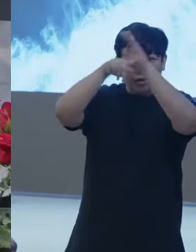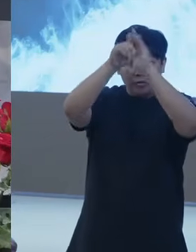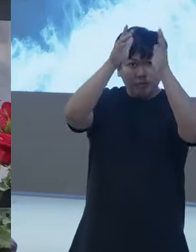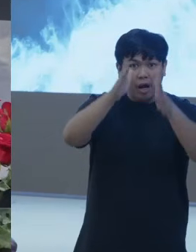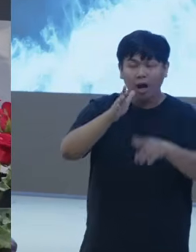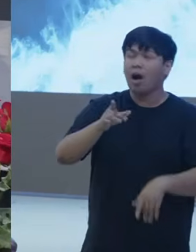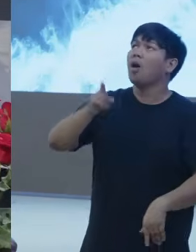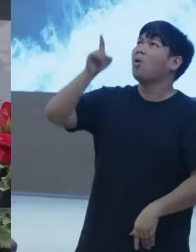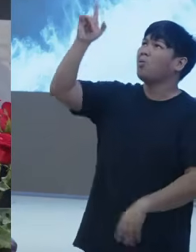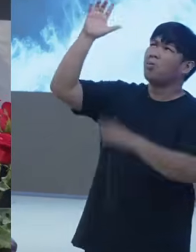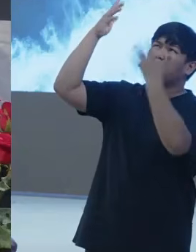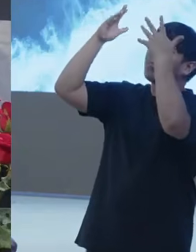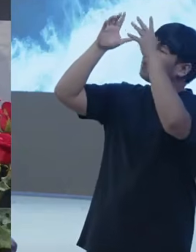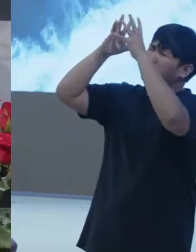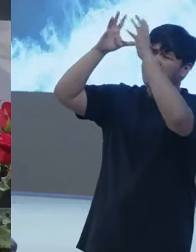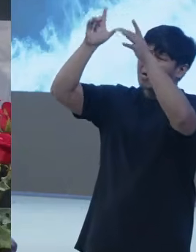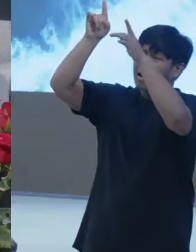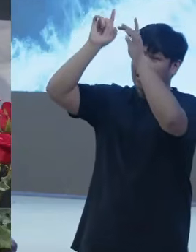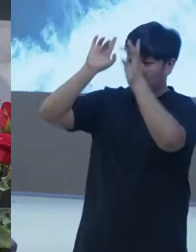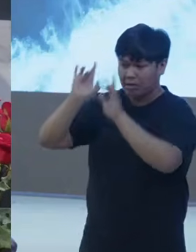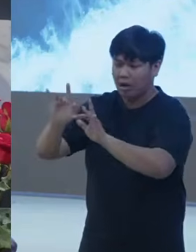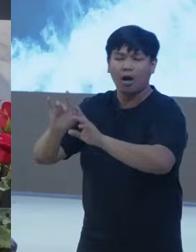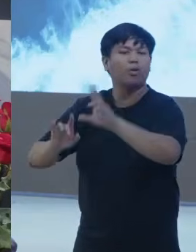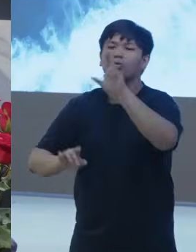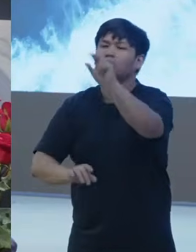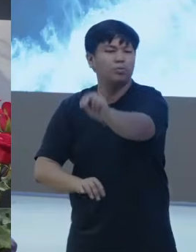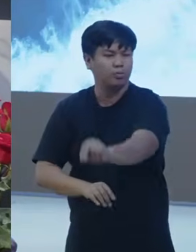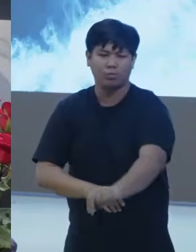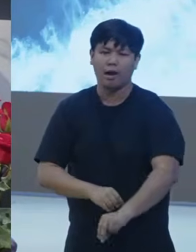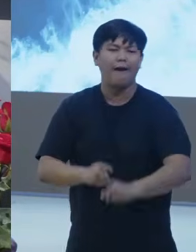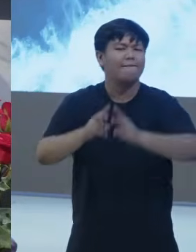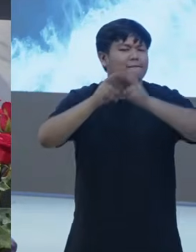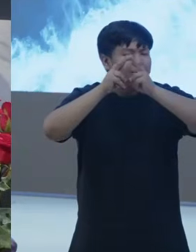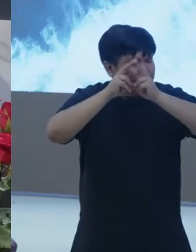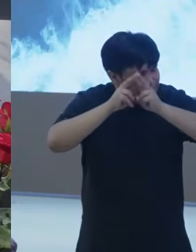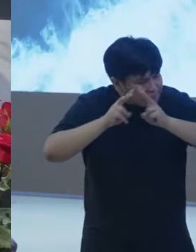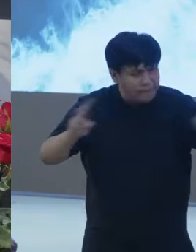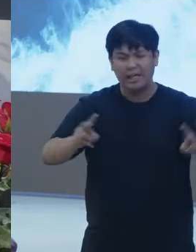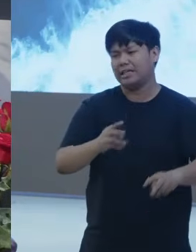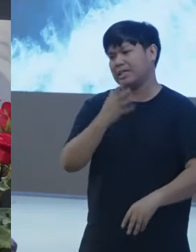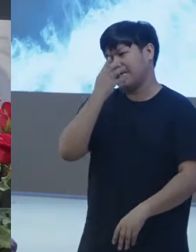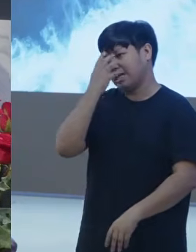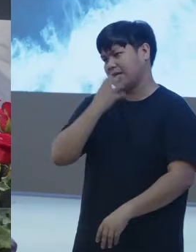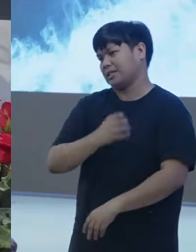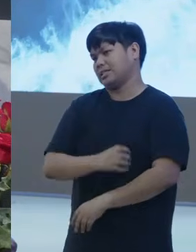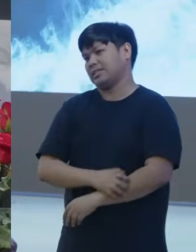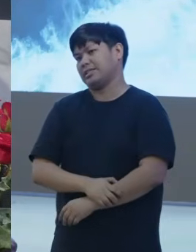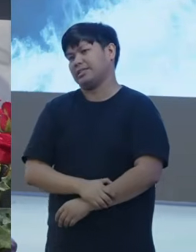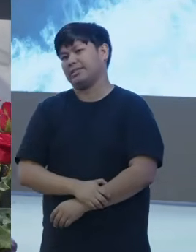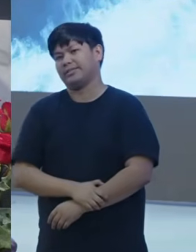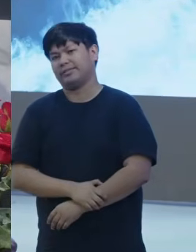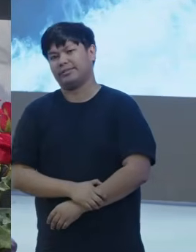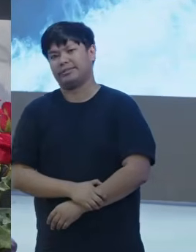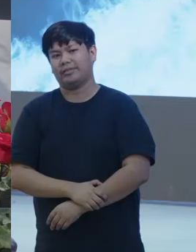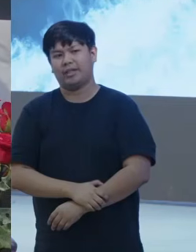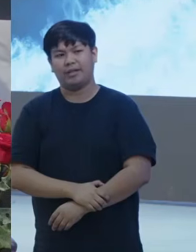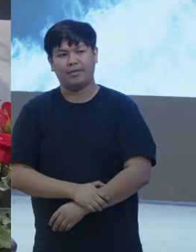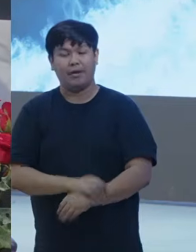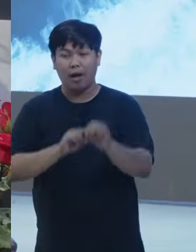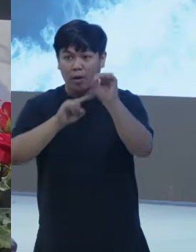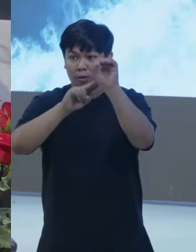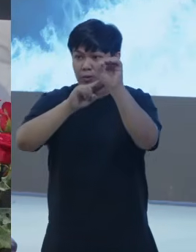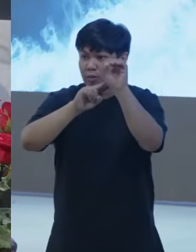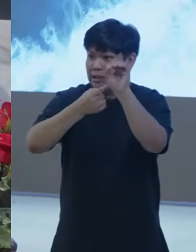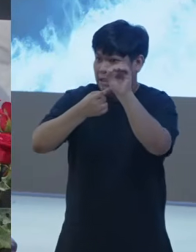Jonah was angry, very angry. In fact, yung salita po na angry dito sa original language, ang ibig